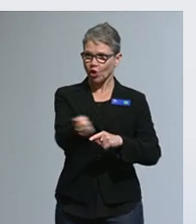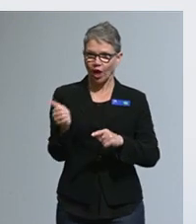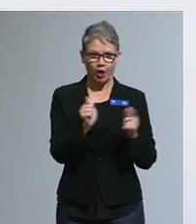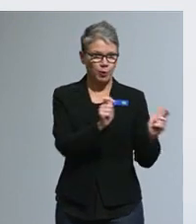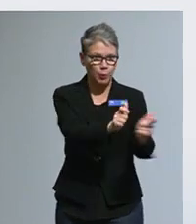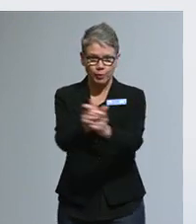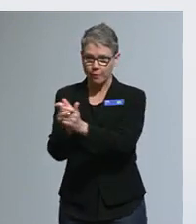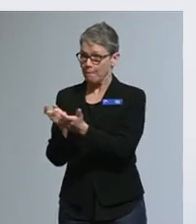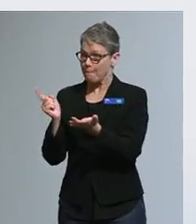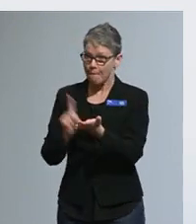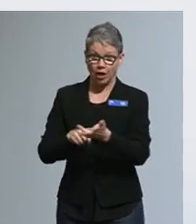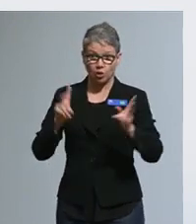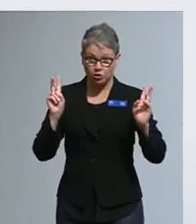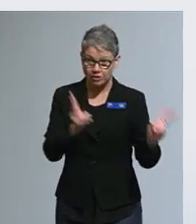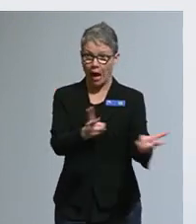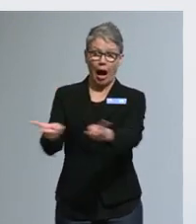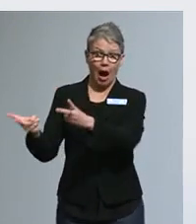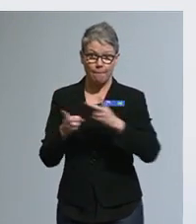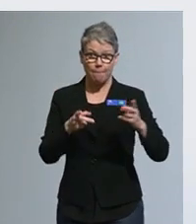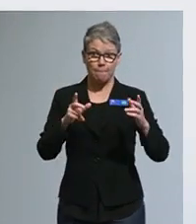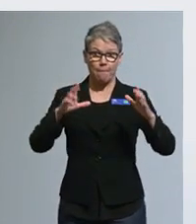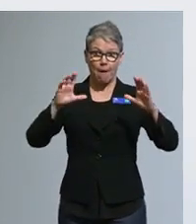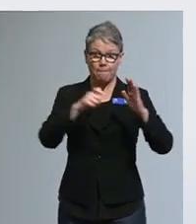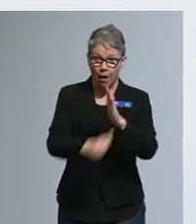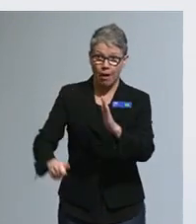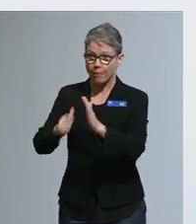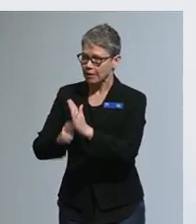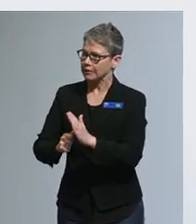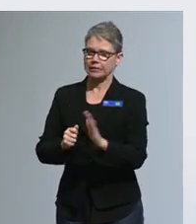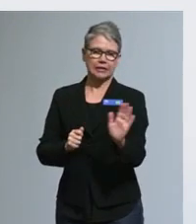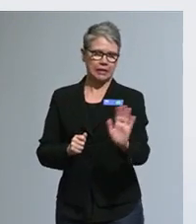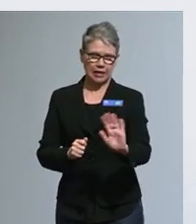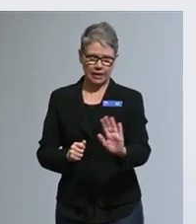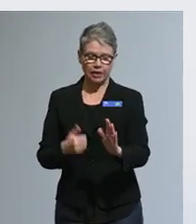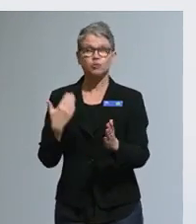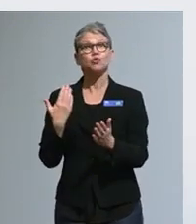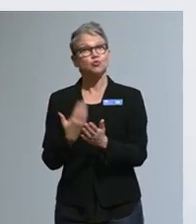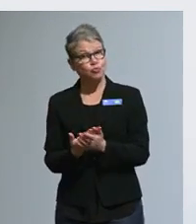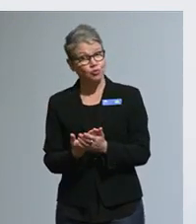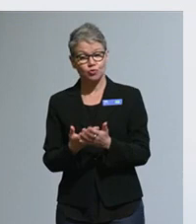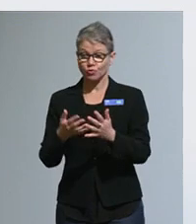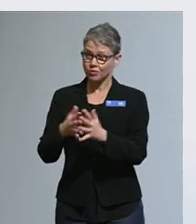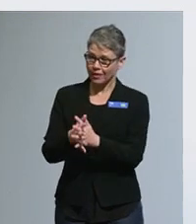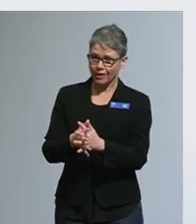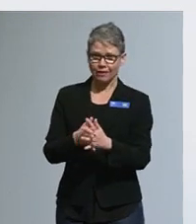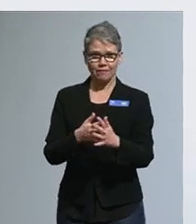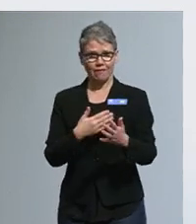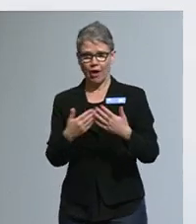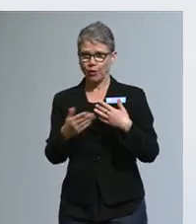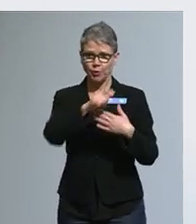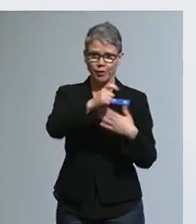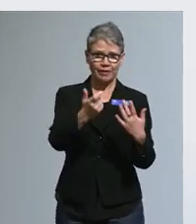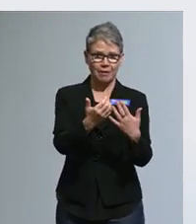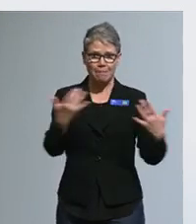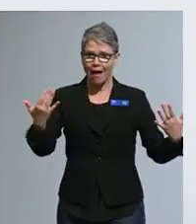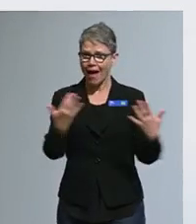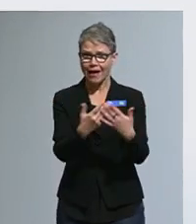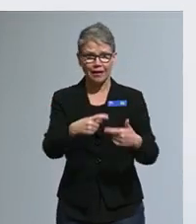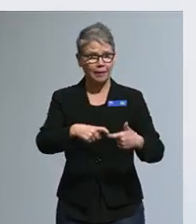järjestöt pakotettaisiin jotenkin yhteen muottiin, koska meillä on ihan niin kuin pelkästään jo työntekijämäärästä,